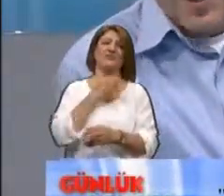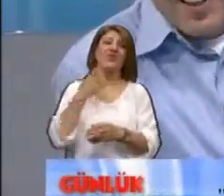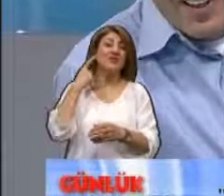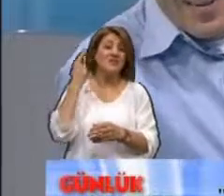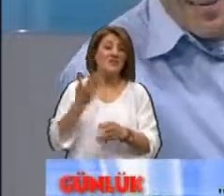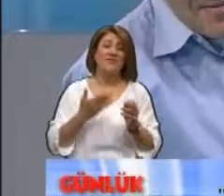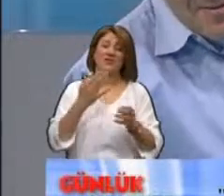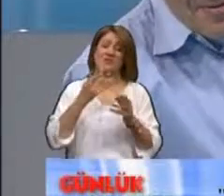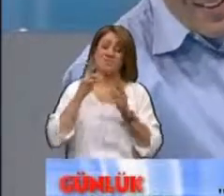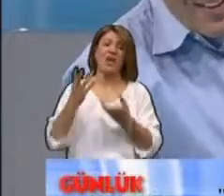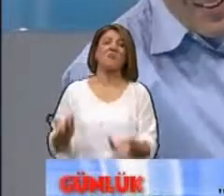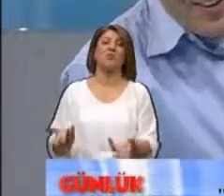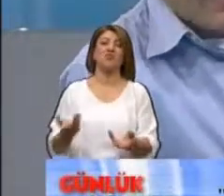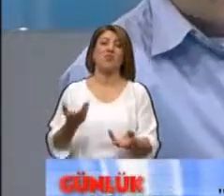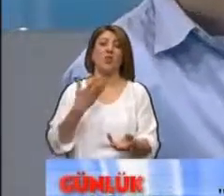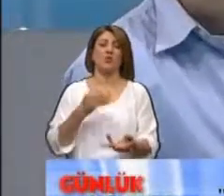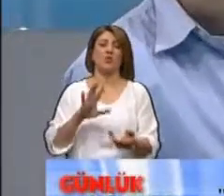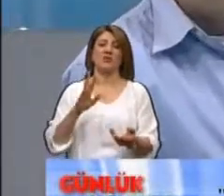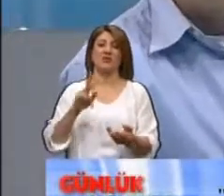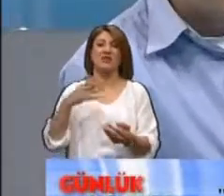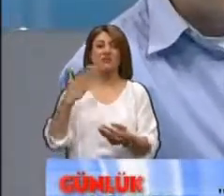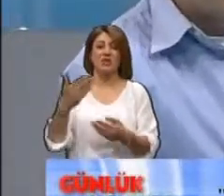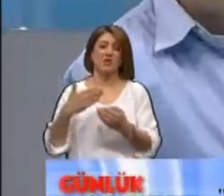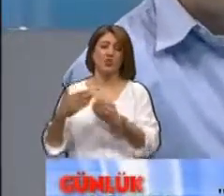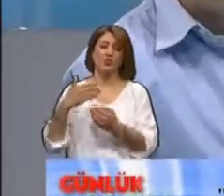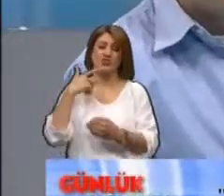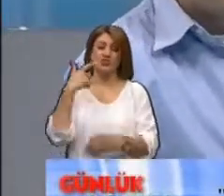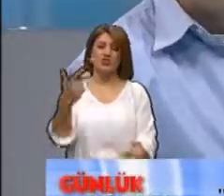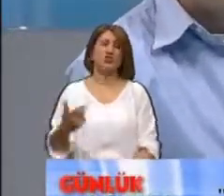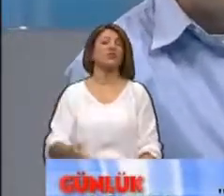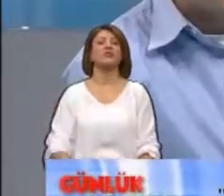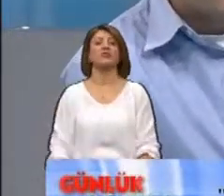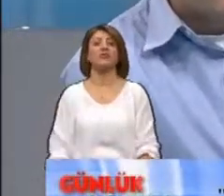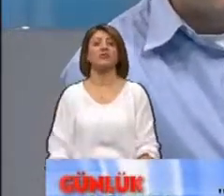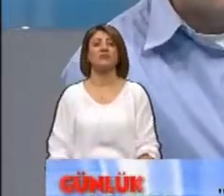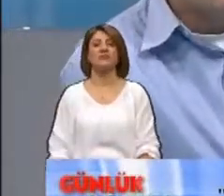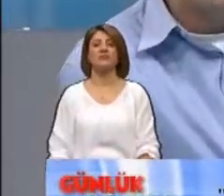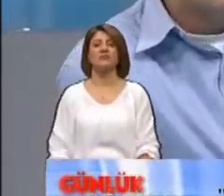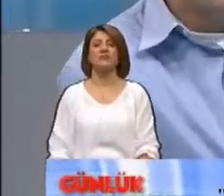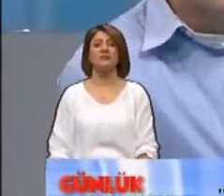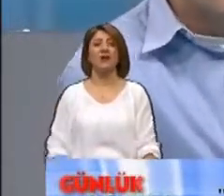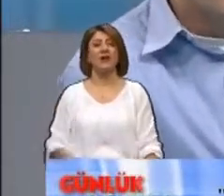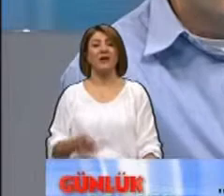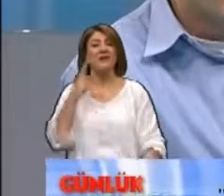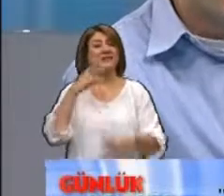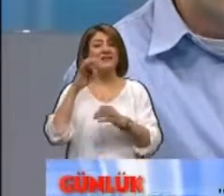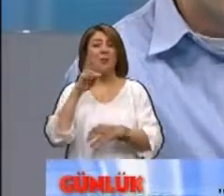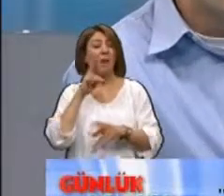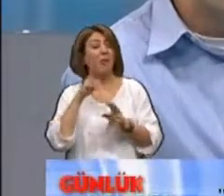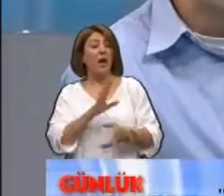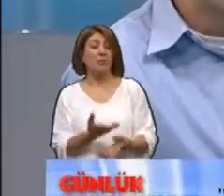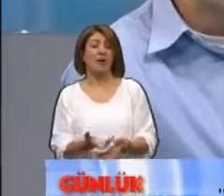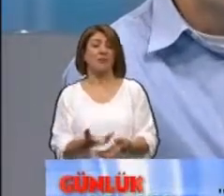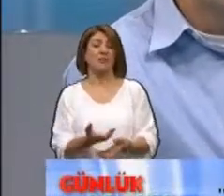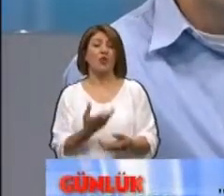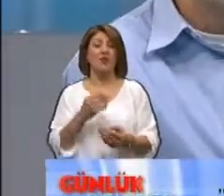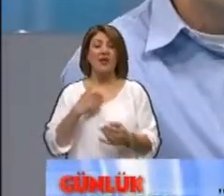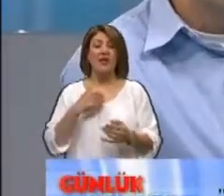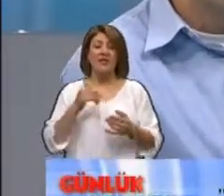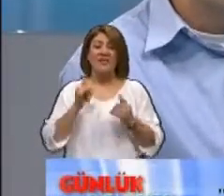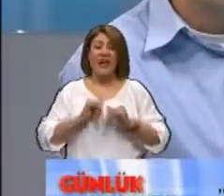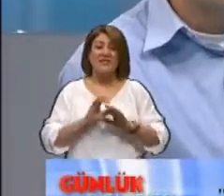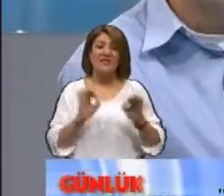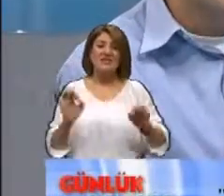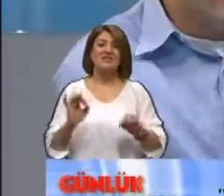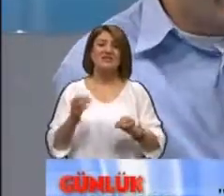gürültüye. Bilmiyorum yani. Ne dedin onu merak ediyorum. Sen öyle deyince ne dedin? İnsan bir bakmaz mı deyince. Yani rahatsız etmek istemedik dedim